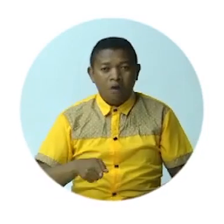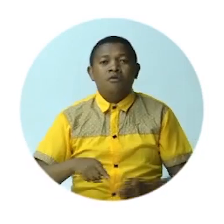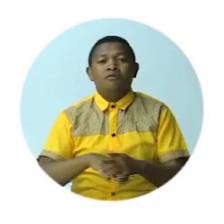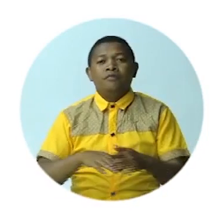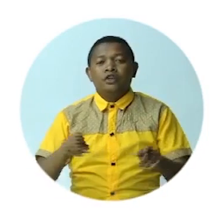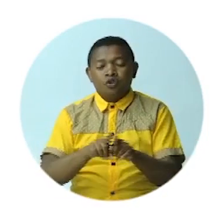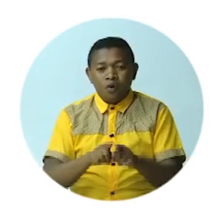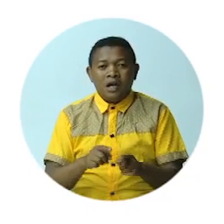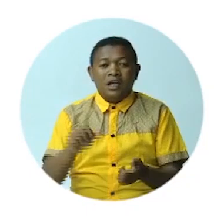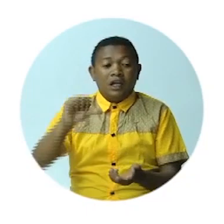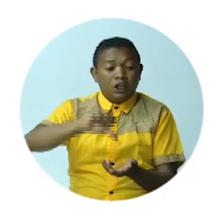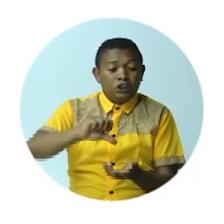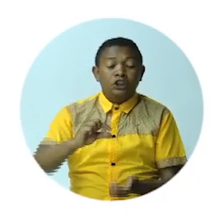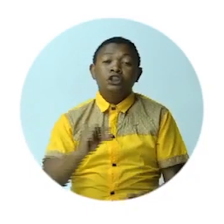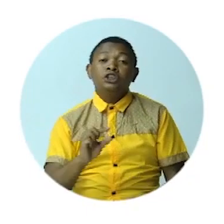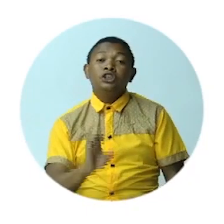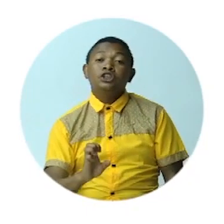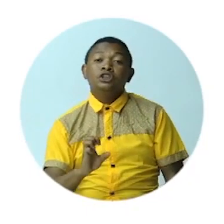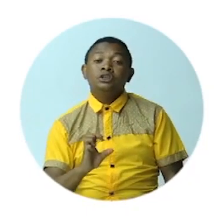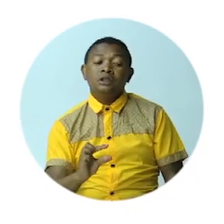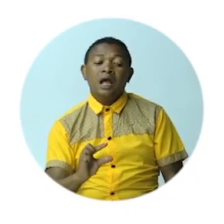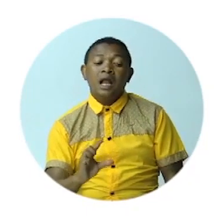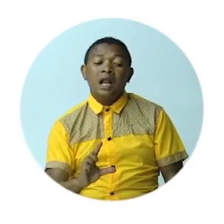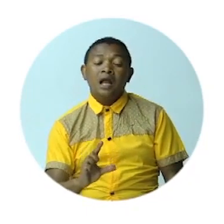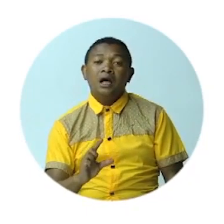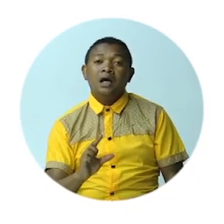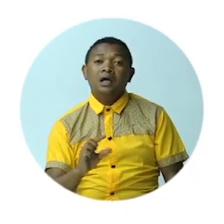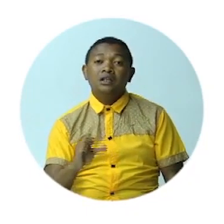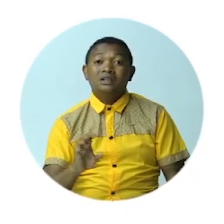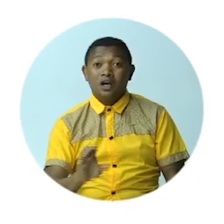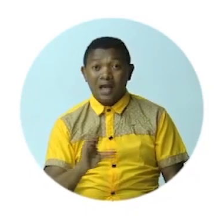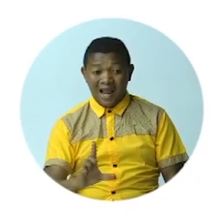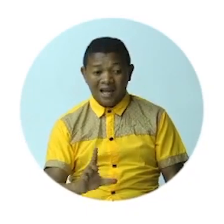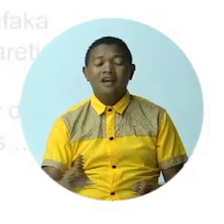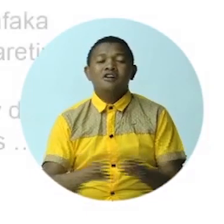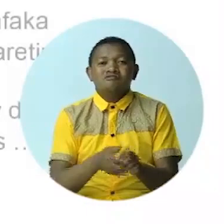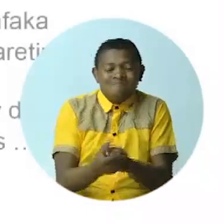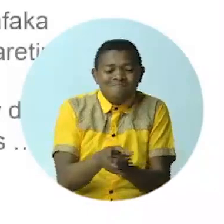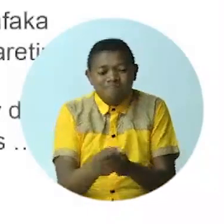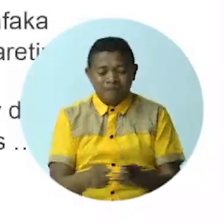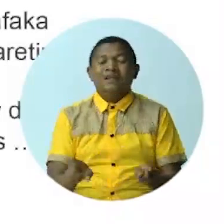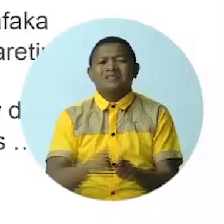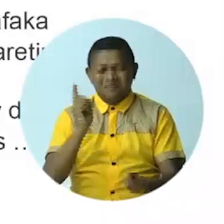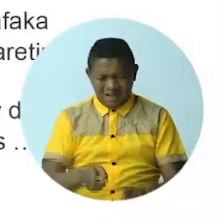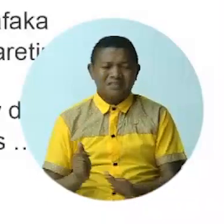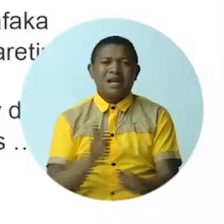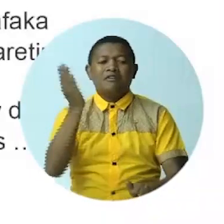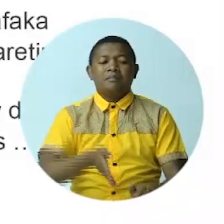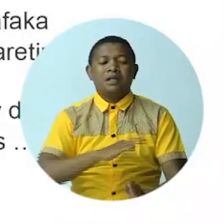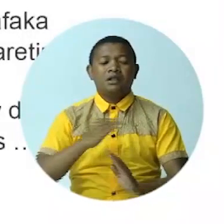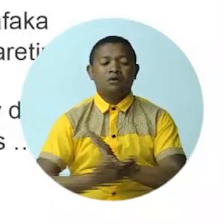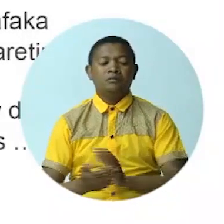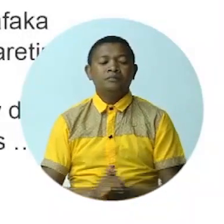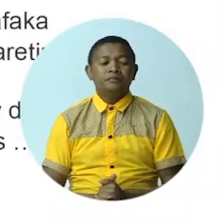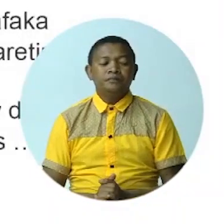gel désinfectant sy ny fepetra ara-pahasalamana maro samihafa. Araka